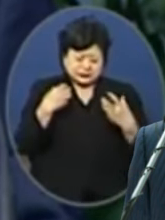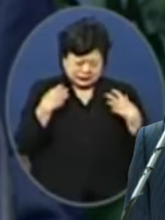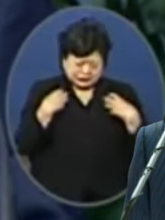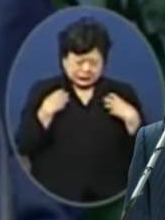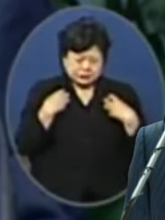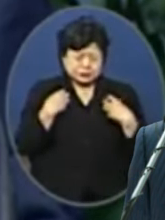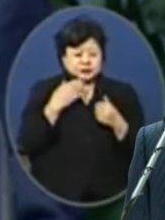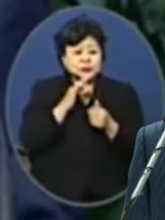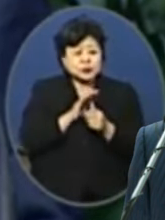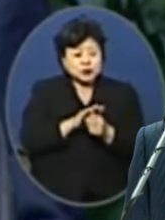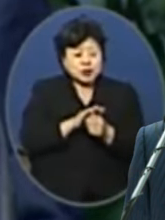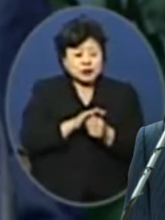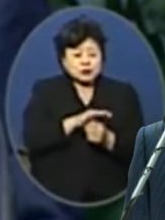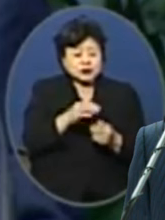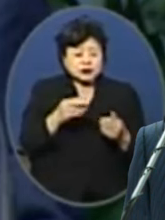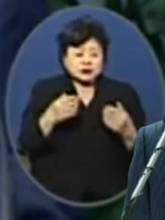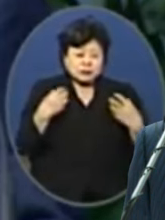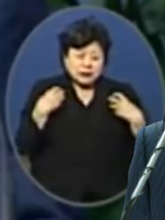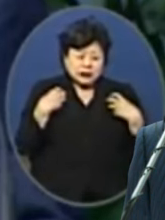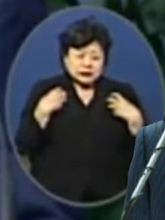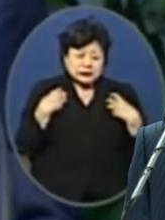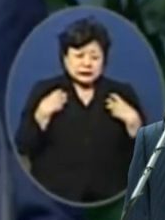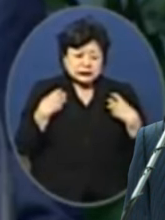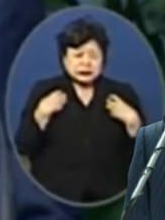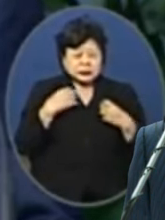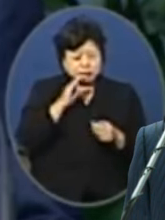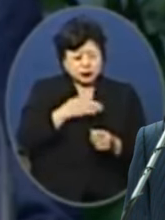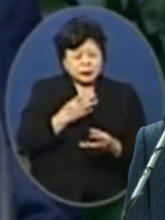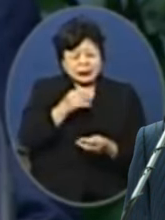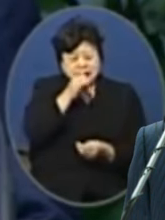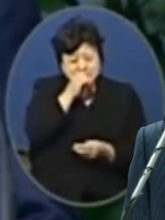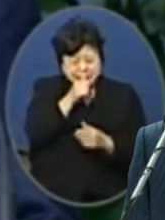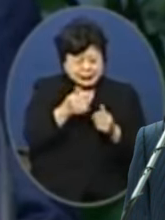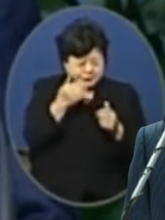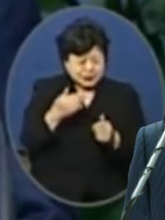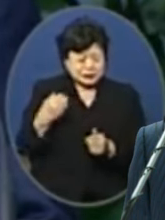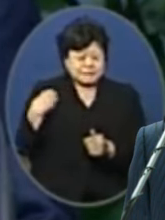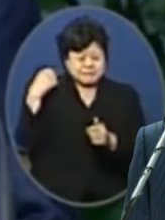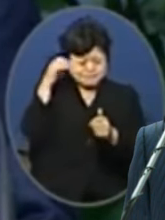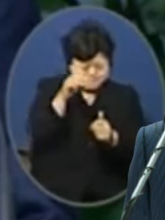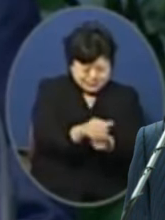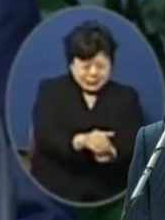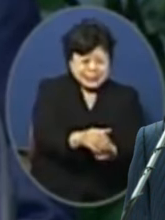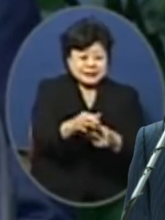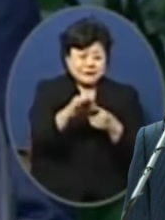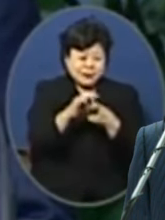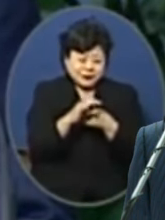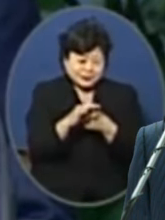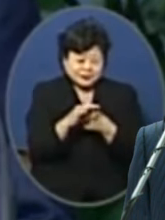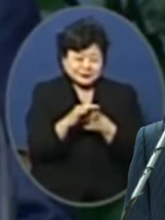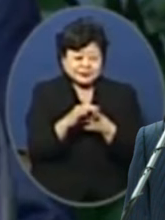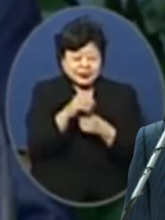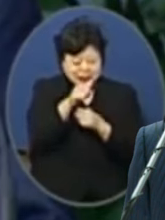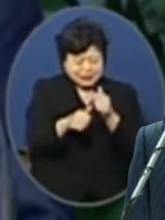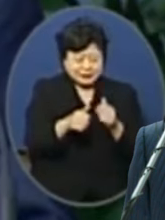아멘 우리는 맡은 것을 책임 모질 때가 많습니다 하나님은 일단 맡기면 하나님 책임져 주신